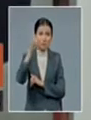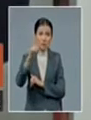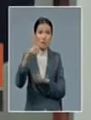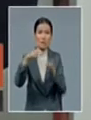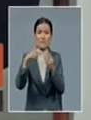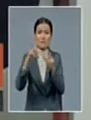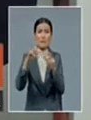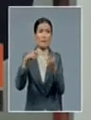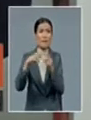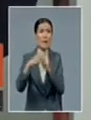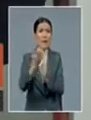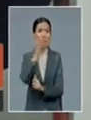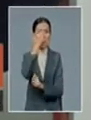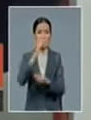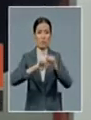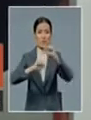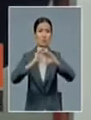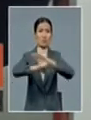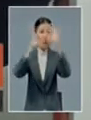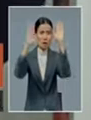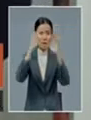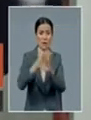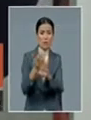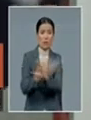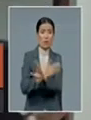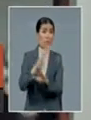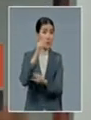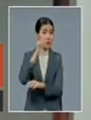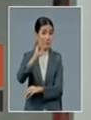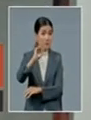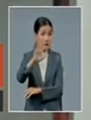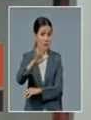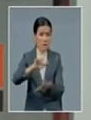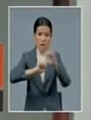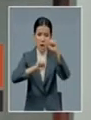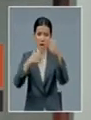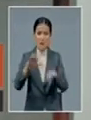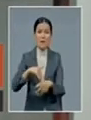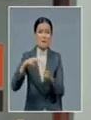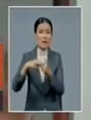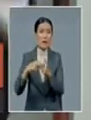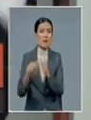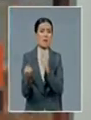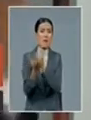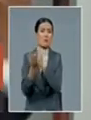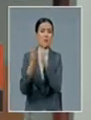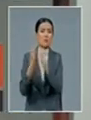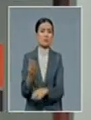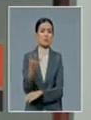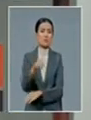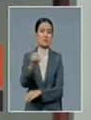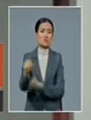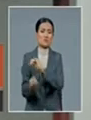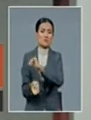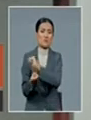จากที่ใช้ประกาศนี้มานานกว่า45วันรวมถึงเตรียมที่จะตั้งข้อหารับสินบนแก่นายมัมูนอับดุลกายูม